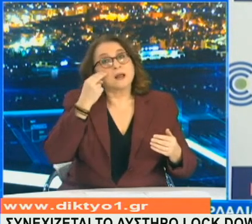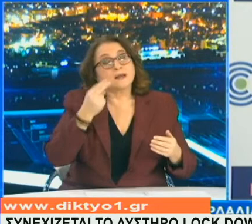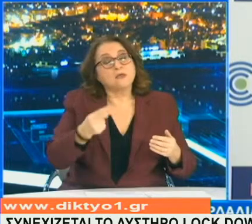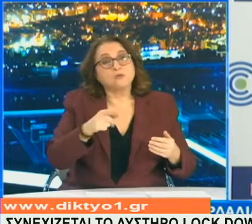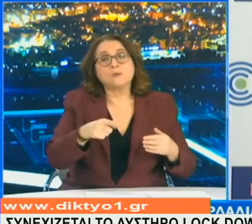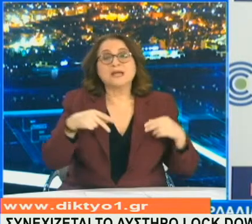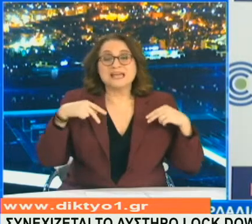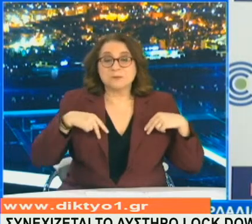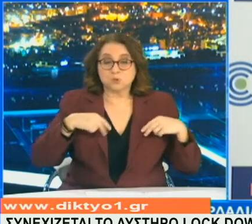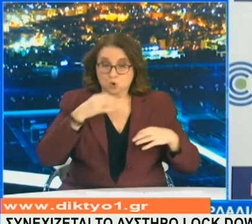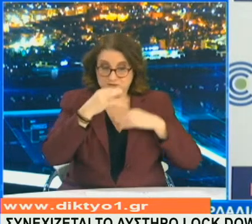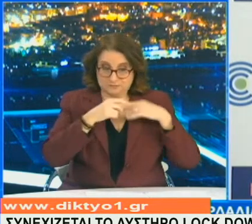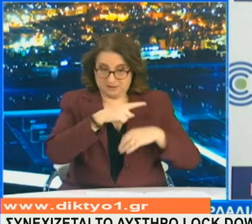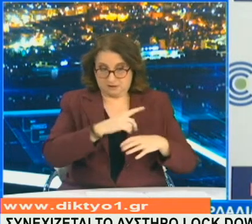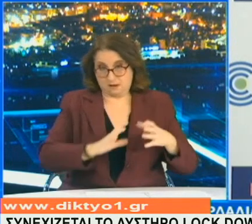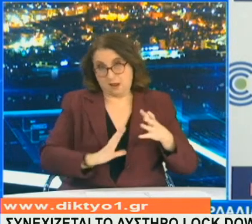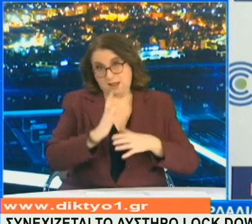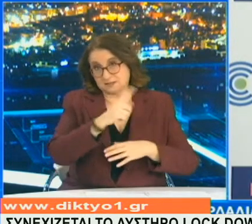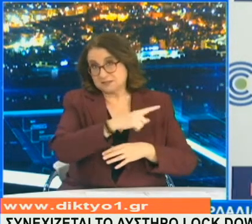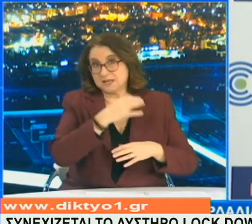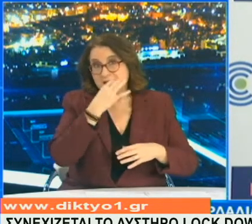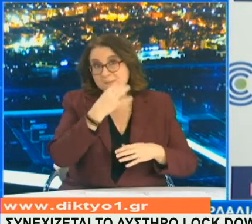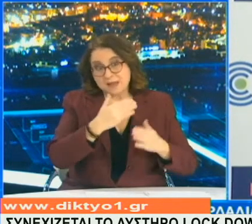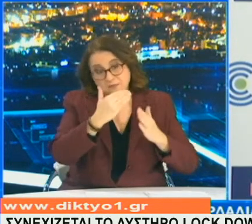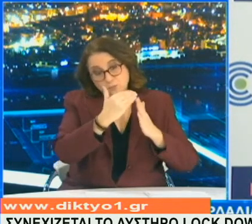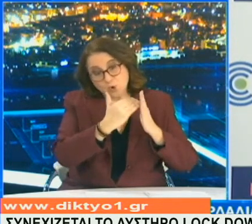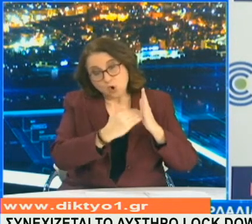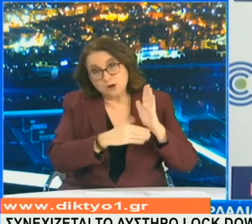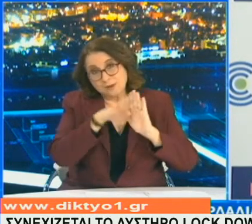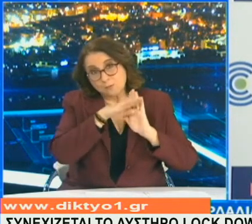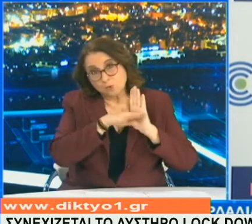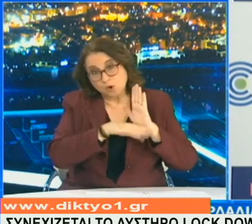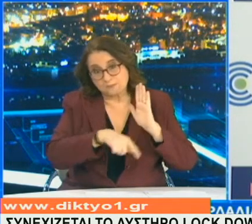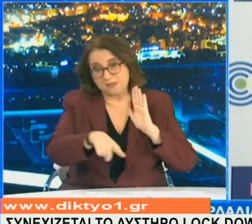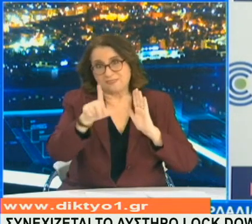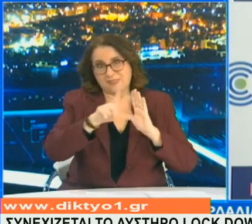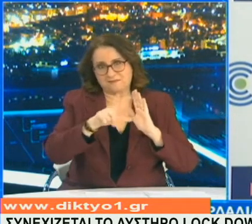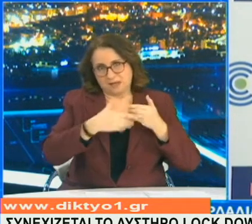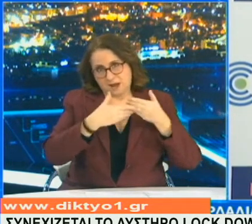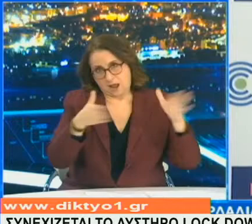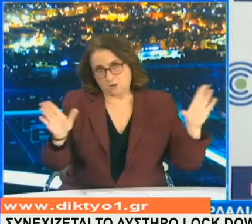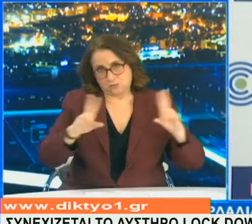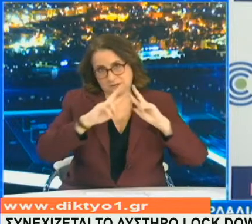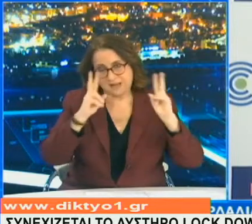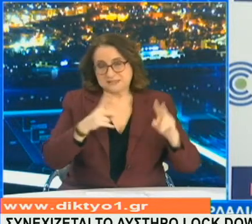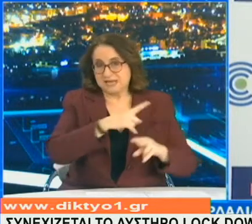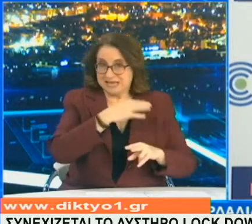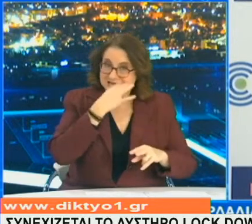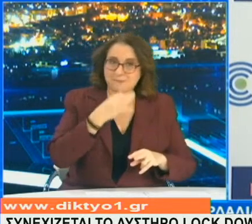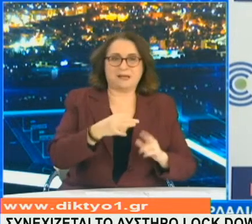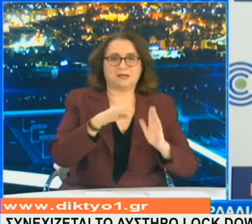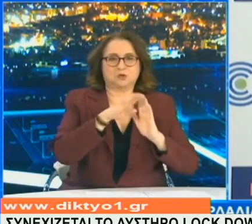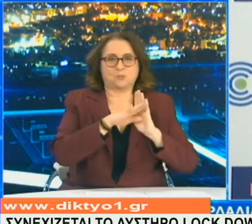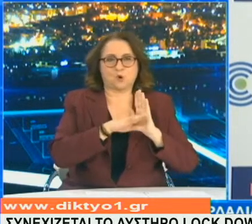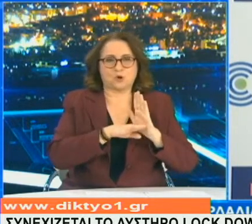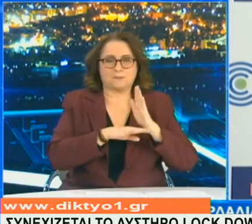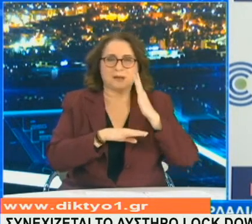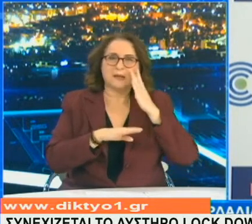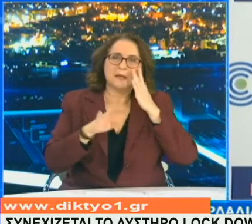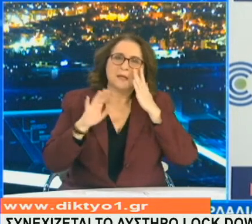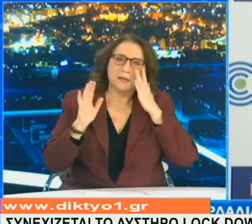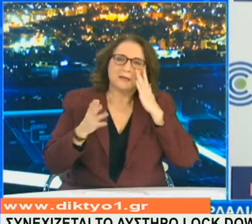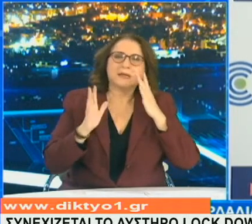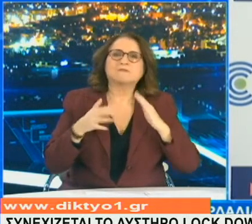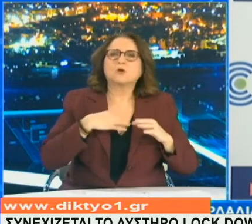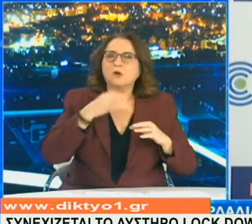ο Υπουργός για το άνοιγμα του λιανεμπορίου από τη Δευτέρα 18 Ιανουαρίου. Υπενθυμίζουμε λοιπόν ότι διατηρείται